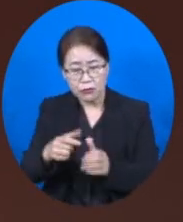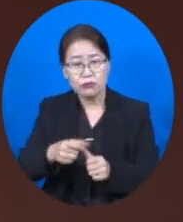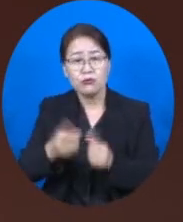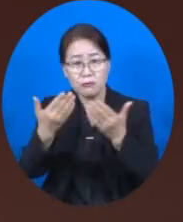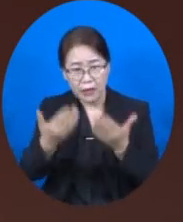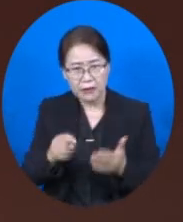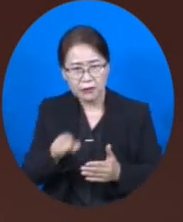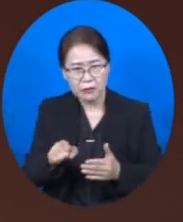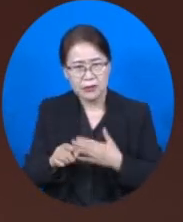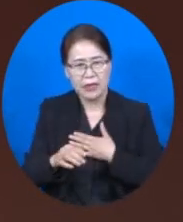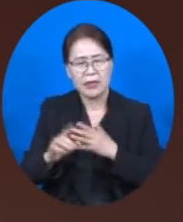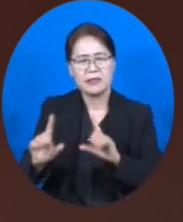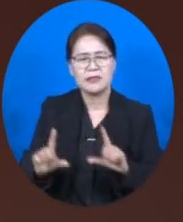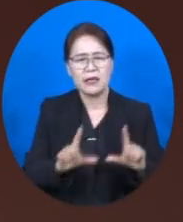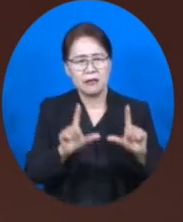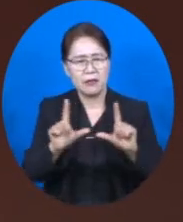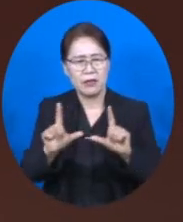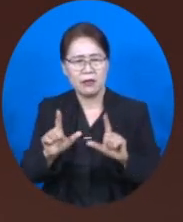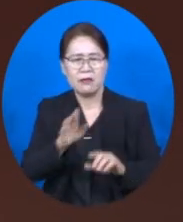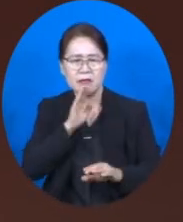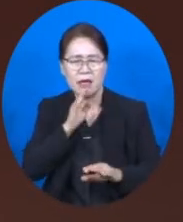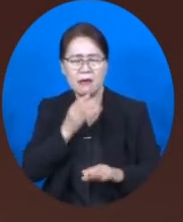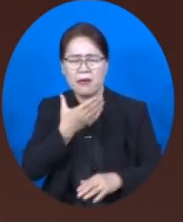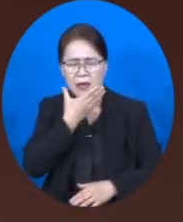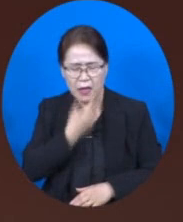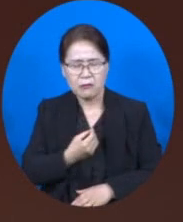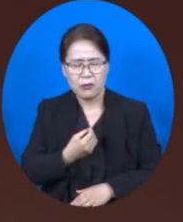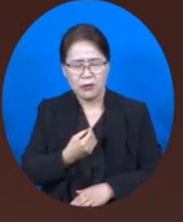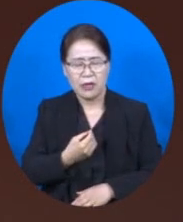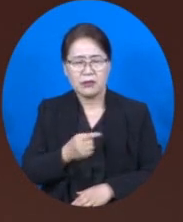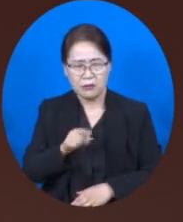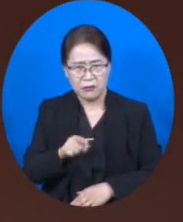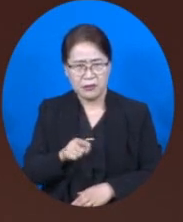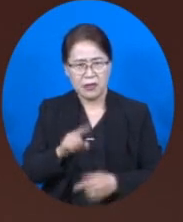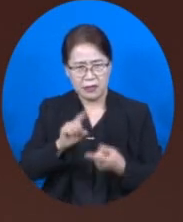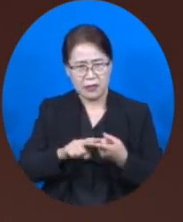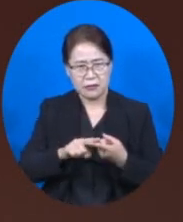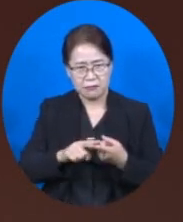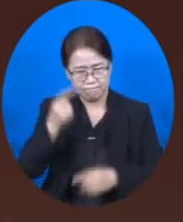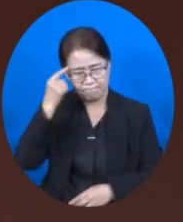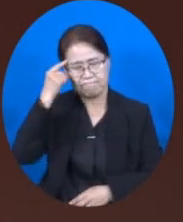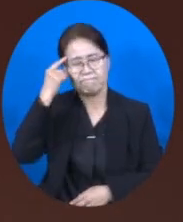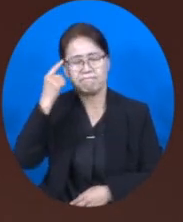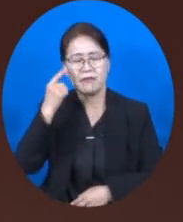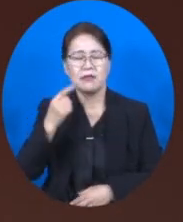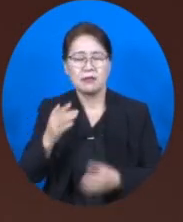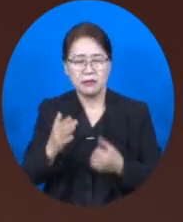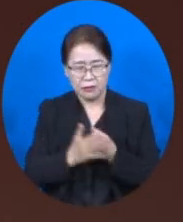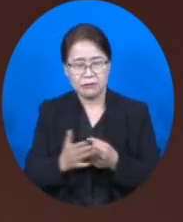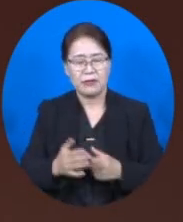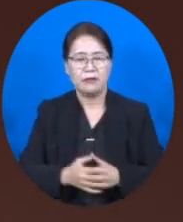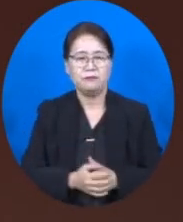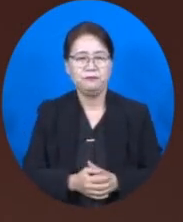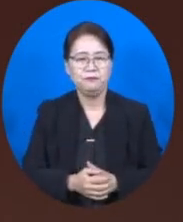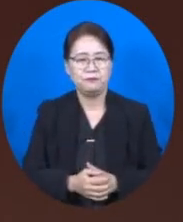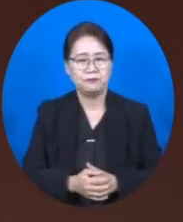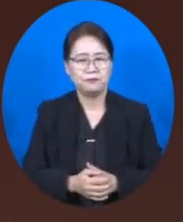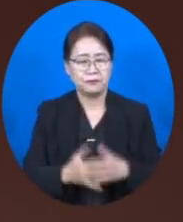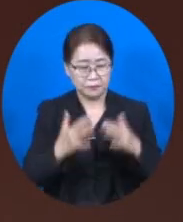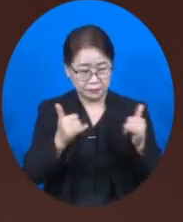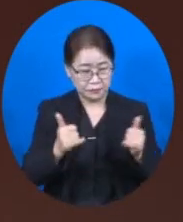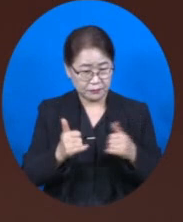구원받음이 내 인생에 진정한 행복이라는 사실을 알고 있기 때문이죠 사람은